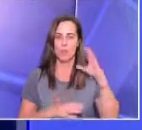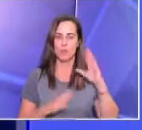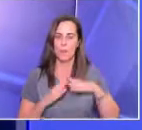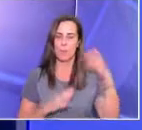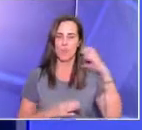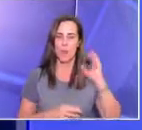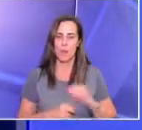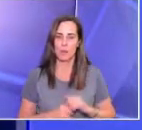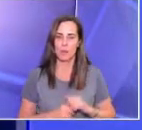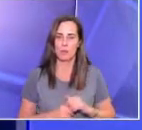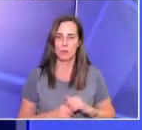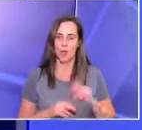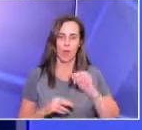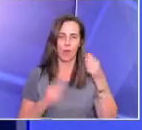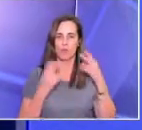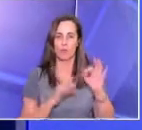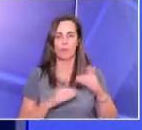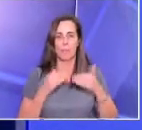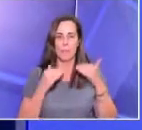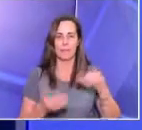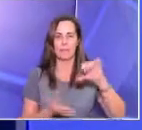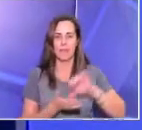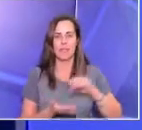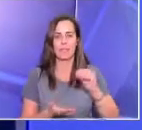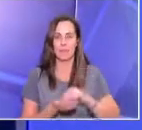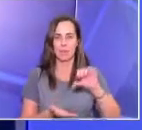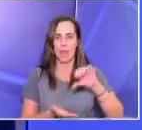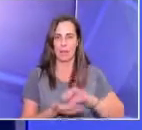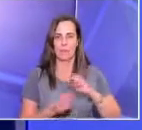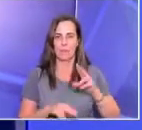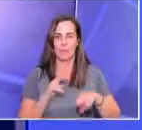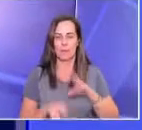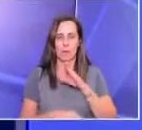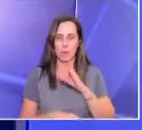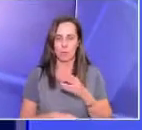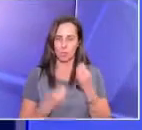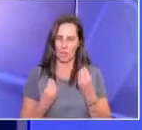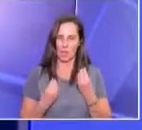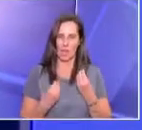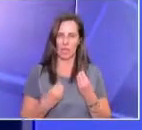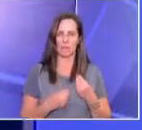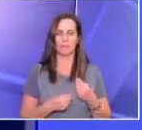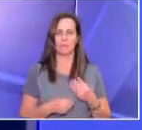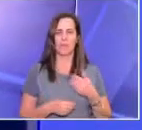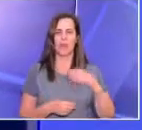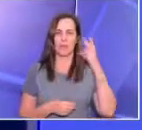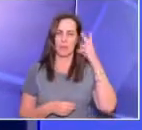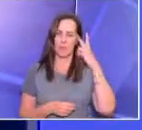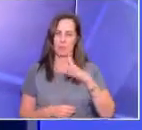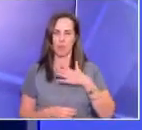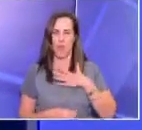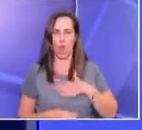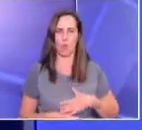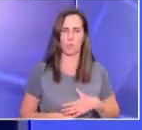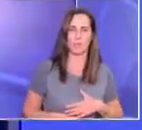בית שמש, בראש מעייניהם, ואיך מקדמים את העיר ואת הצרכים שלה, ואיך מטפלים בבעיות. אבל שנייה, רגע, ברשותך, אני מבין את החזון שאתה